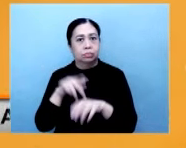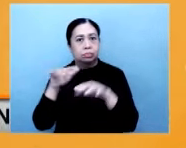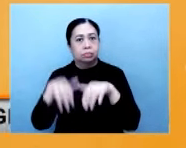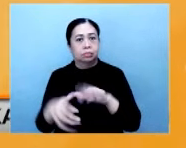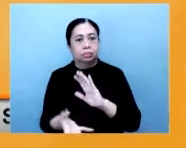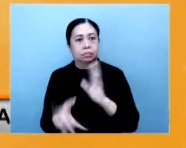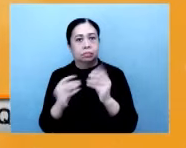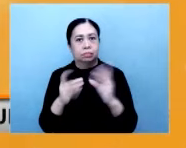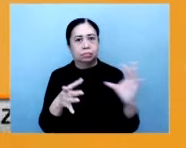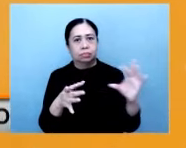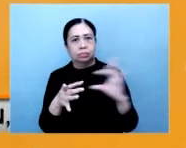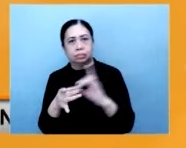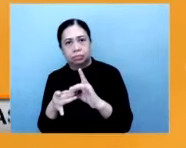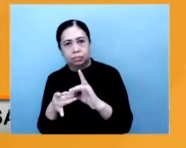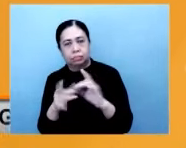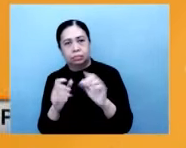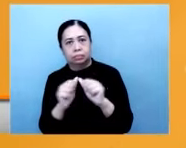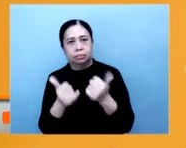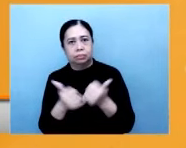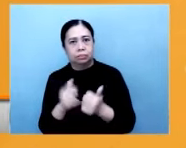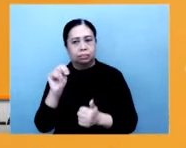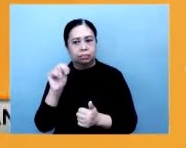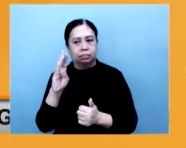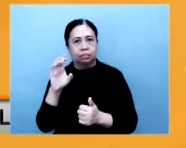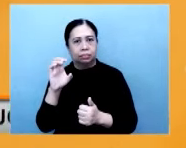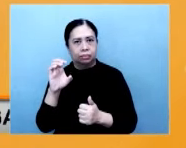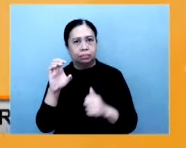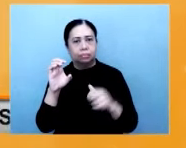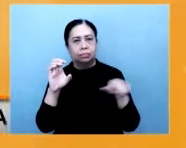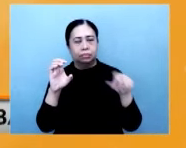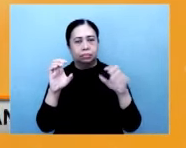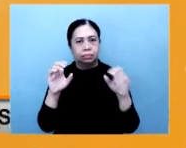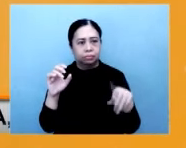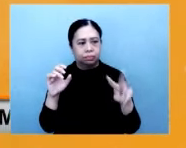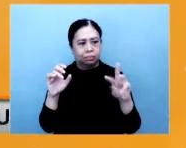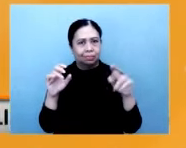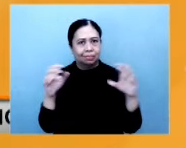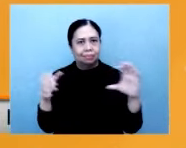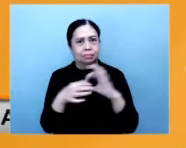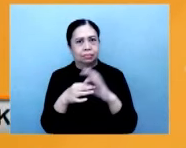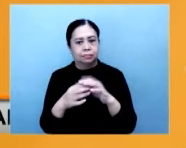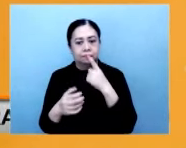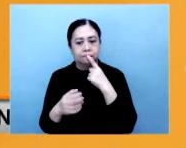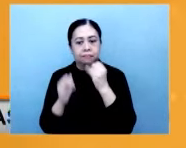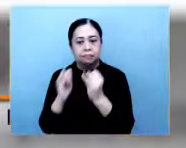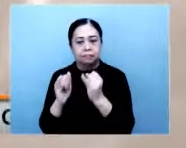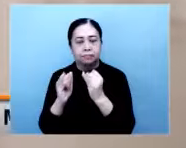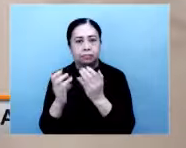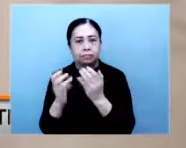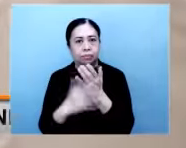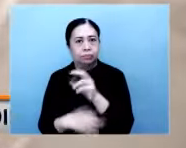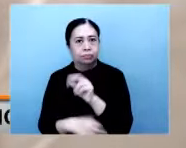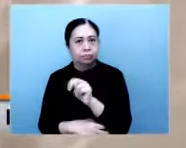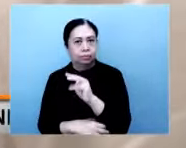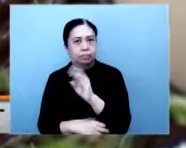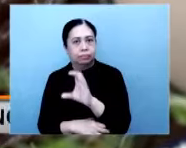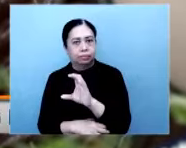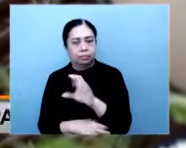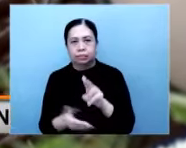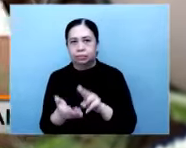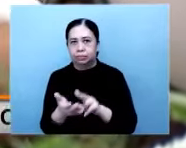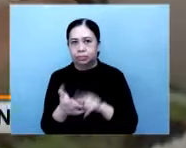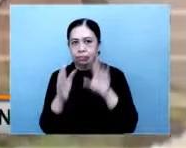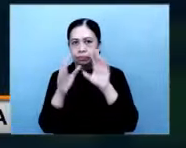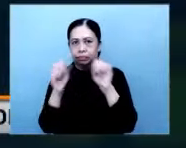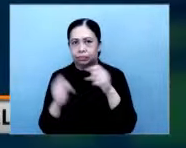attached agency na ng NMC. Tatanggap ito ng policy guidance mula sa Pangulo sa pamamagitan ng NMC. Nilagdaan ng Pangulo ang